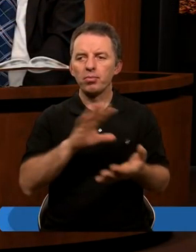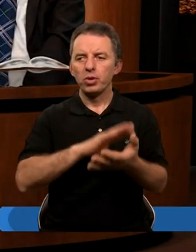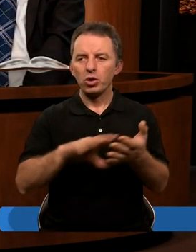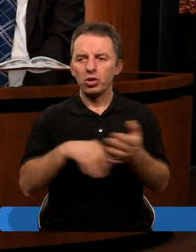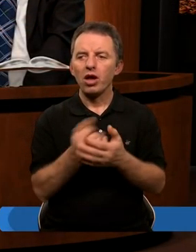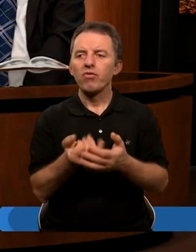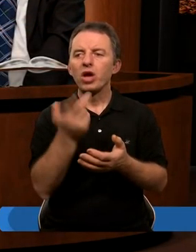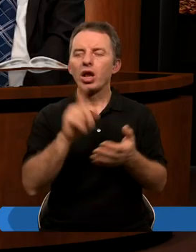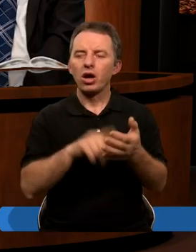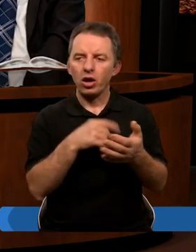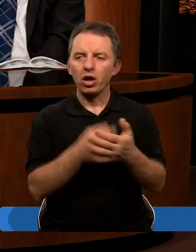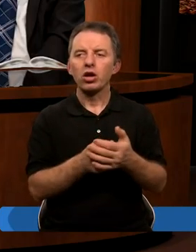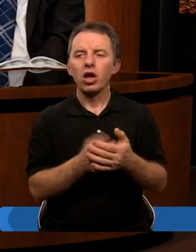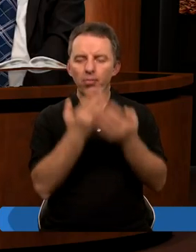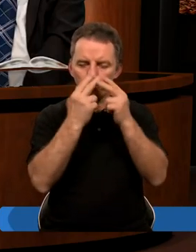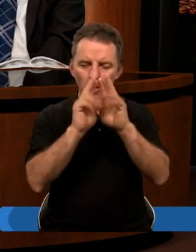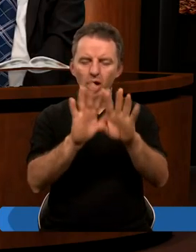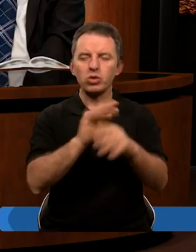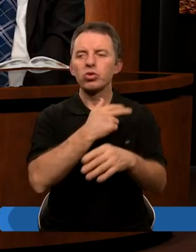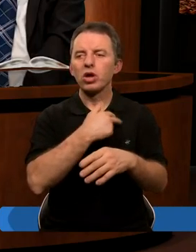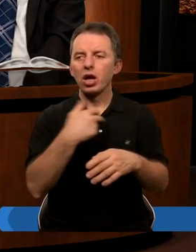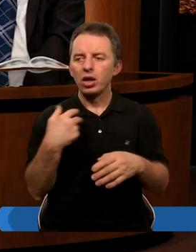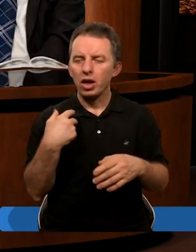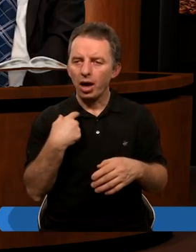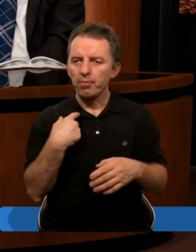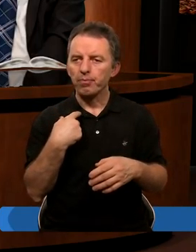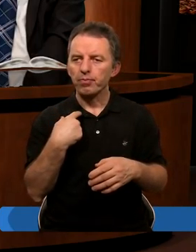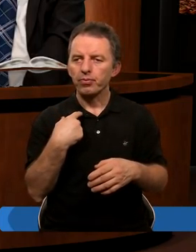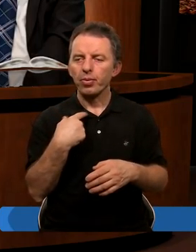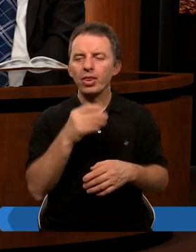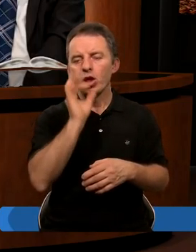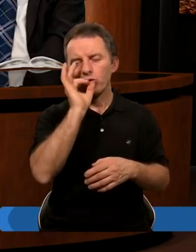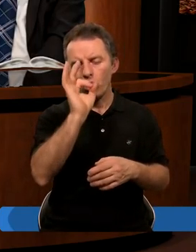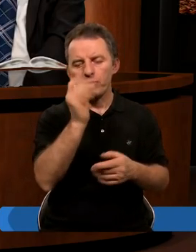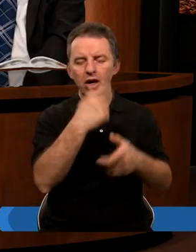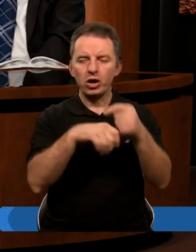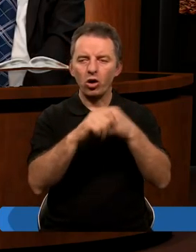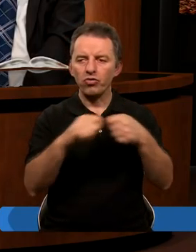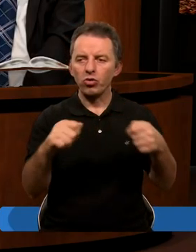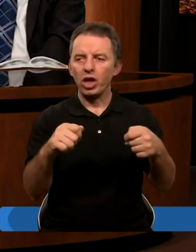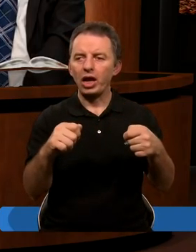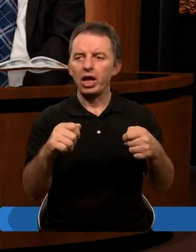wielokrotnie pokazuje nam takie dobre rozwiązania.